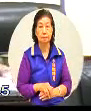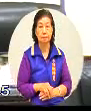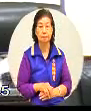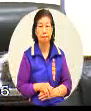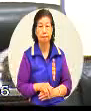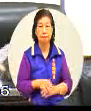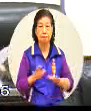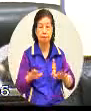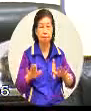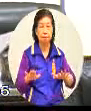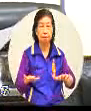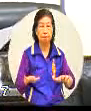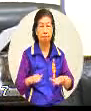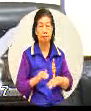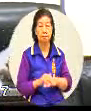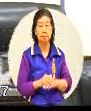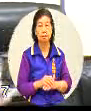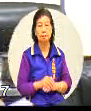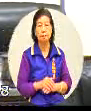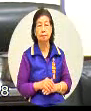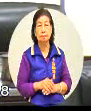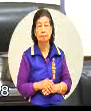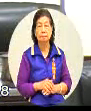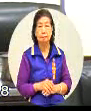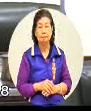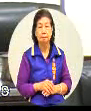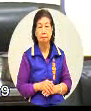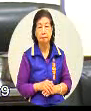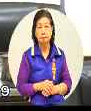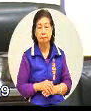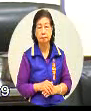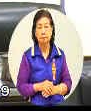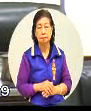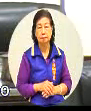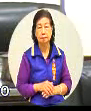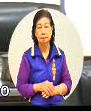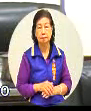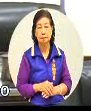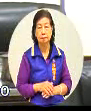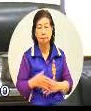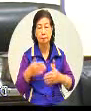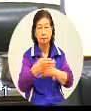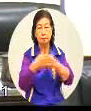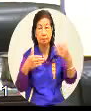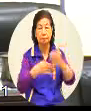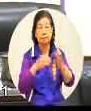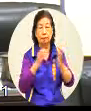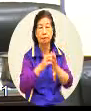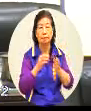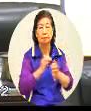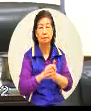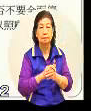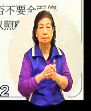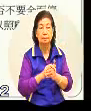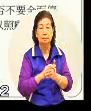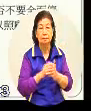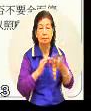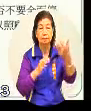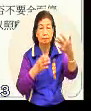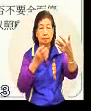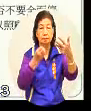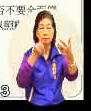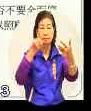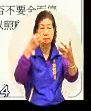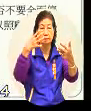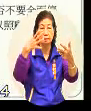啊，即卖吼，这个八零，咱交通局吼，迄个八零四一啦，甲八